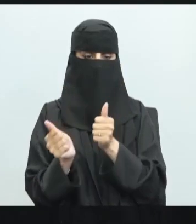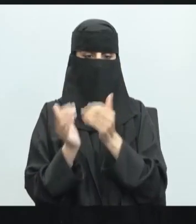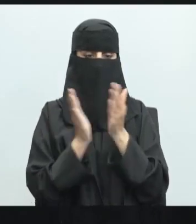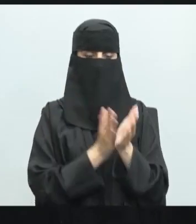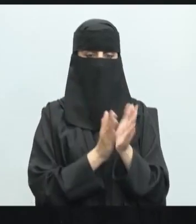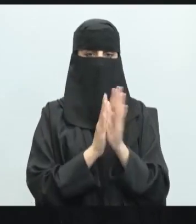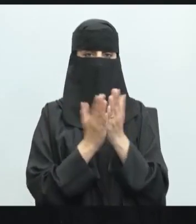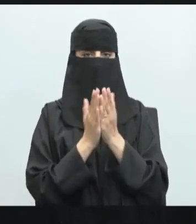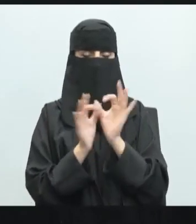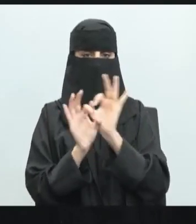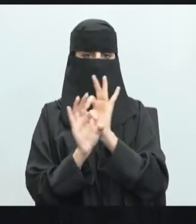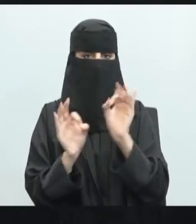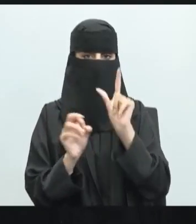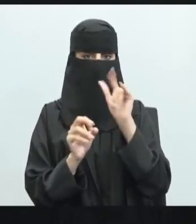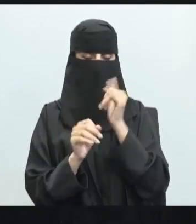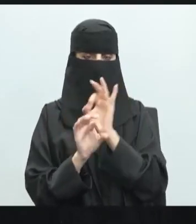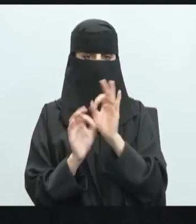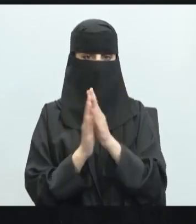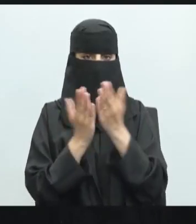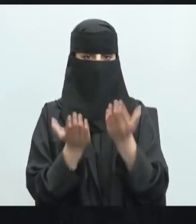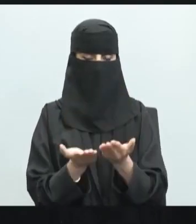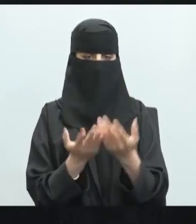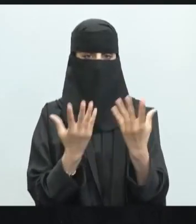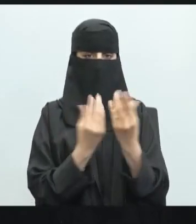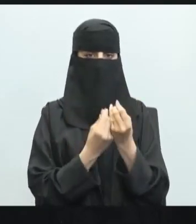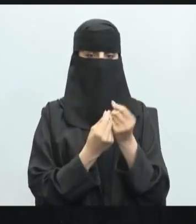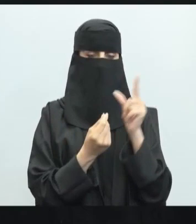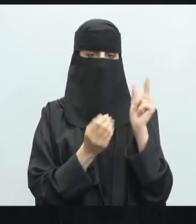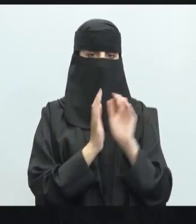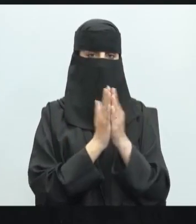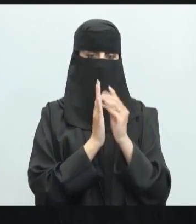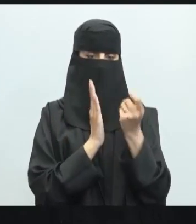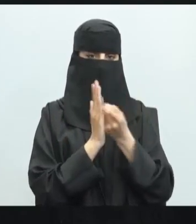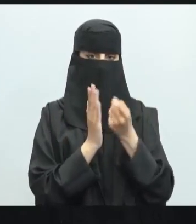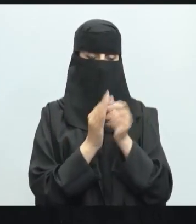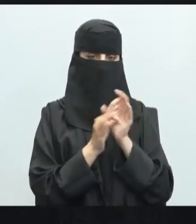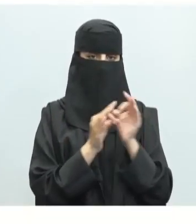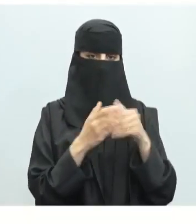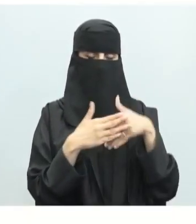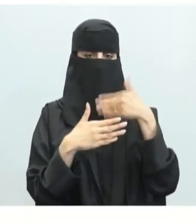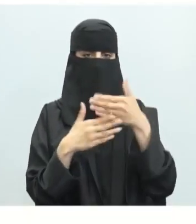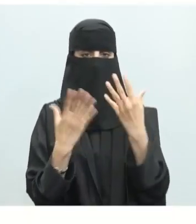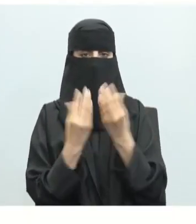كتاب لغتي الجميلة أمامك وكذلك كراسا وقلما. ننطلق.